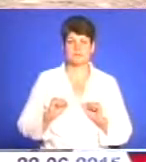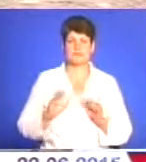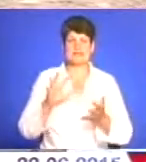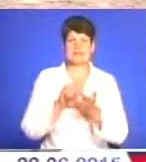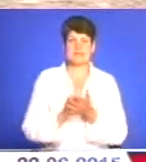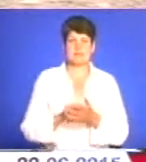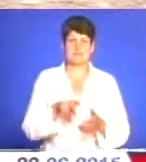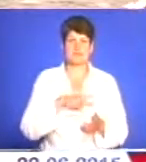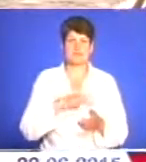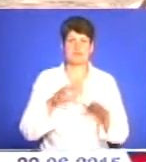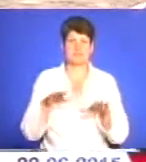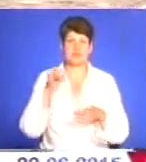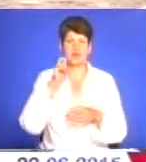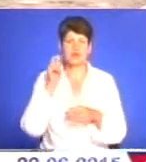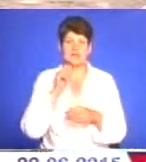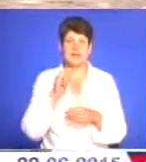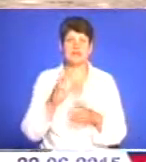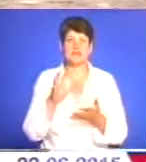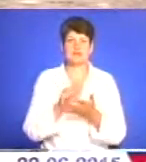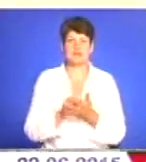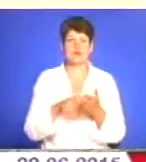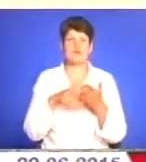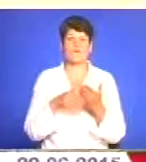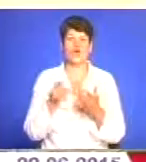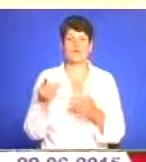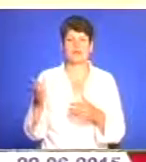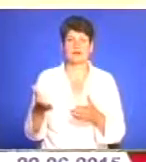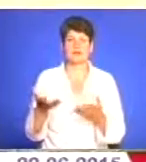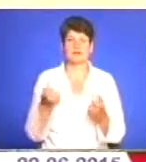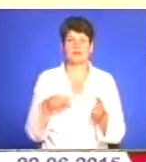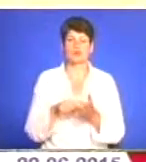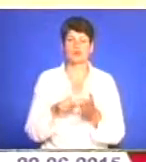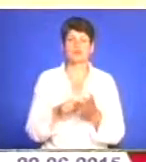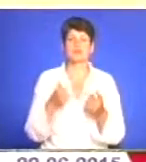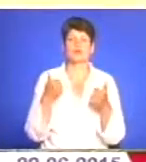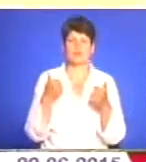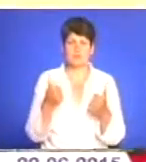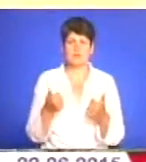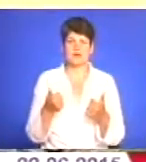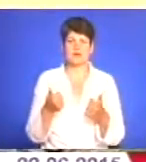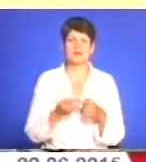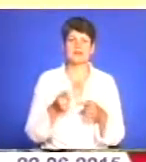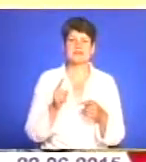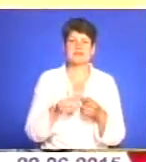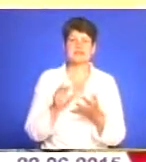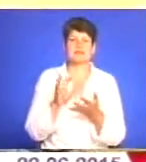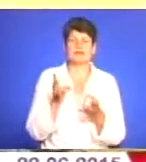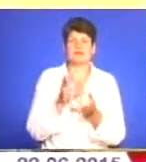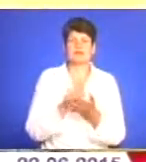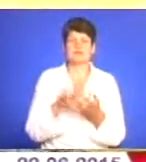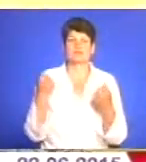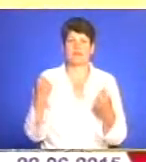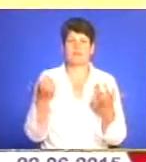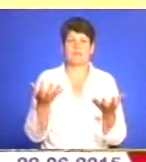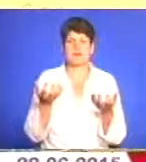зайняти призові місця на Україні. А займаюся волонтерством. Приймати участь – це добре. І бажано займатися спортом